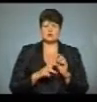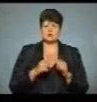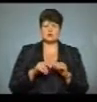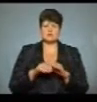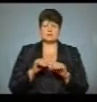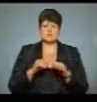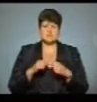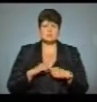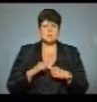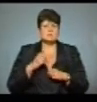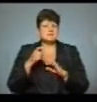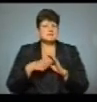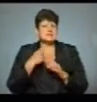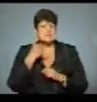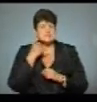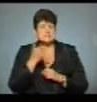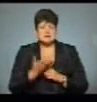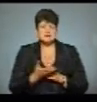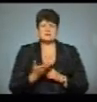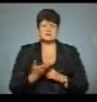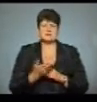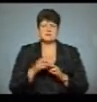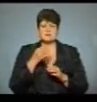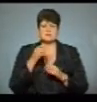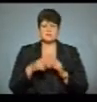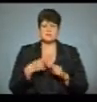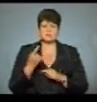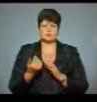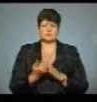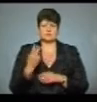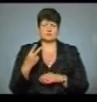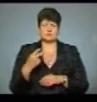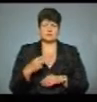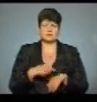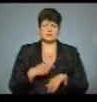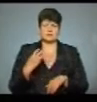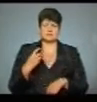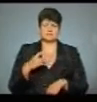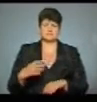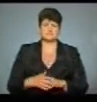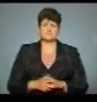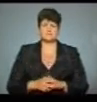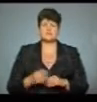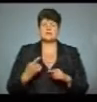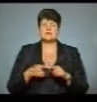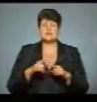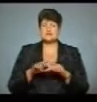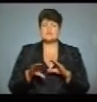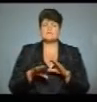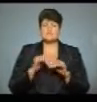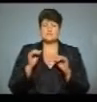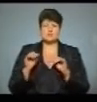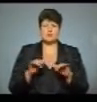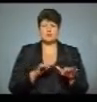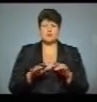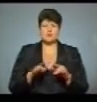ми зараз намагаємося дізнатися. Повідомимо вам про це у наступному випуску о 20:30. Ця виборча кампанія рекордна